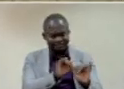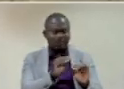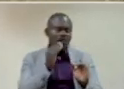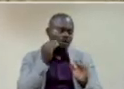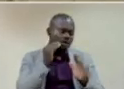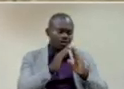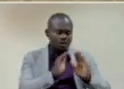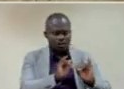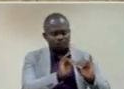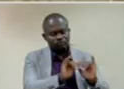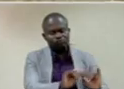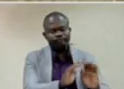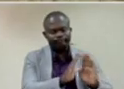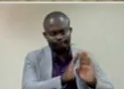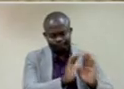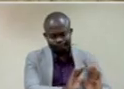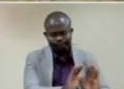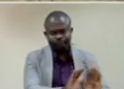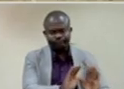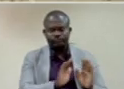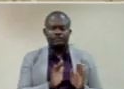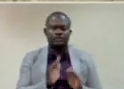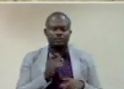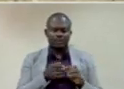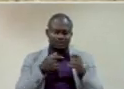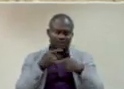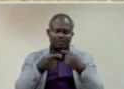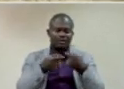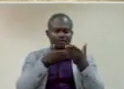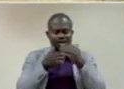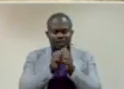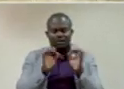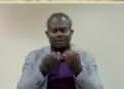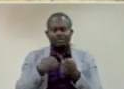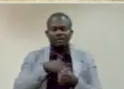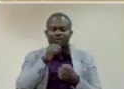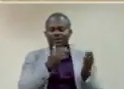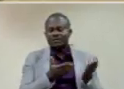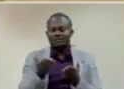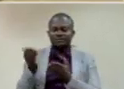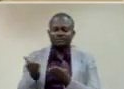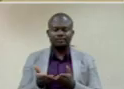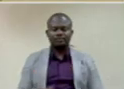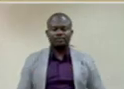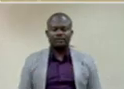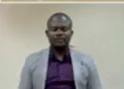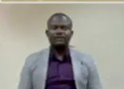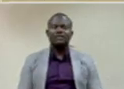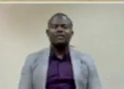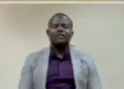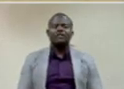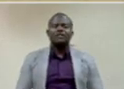tuzabigenza tuzakomeza dusangire n'imiryango yacu uko bisanzwe biri, nta mitumirano ihari. Abana baganuzaga abana